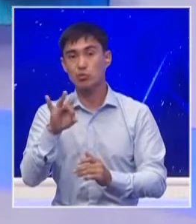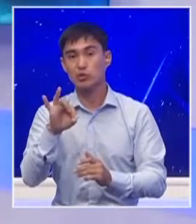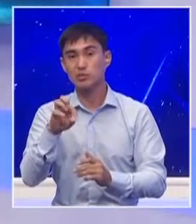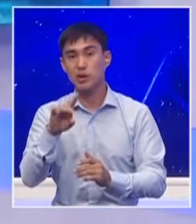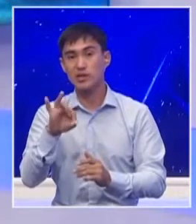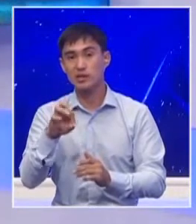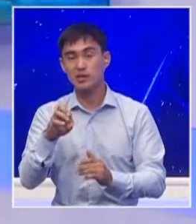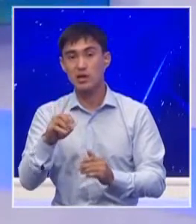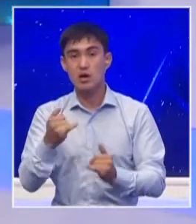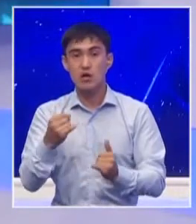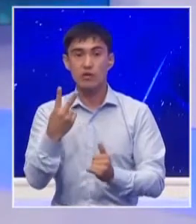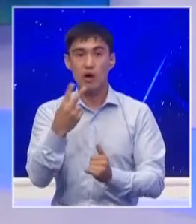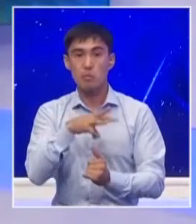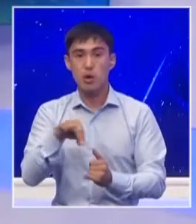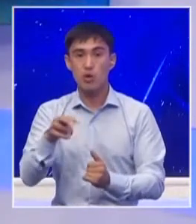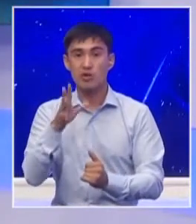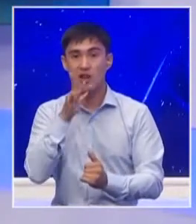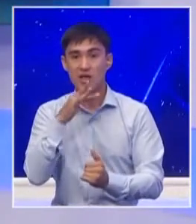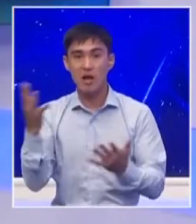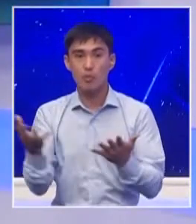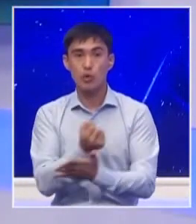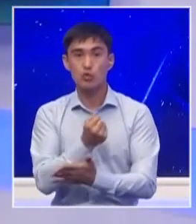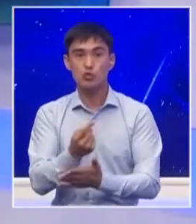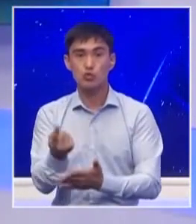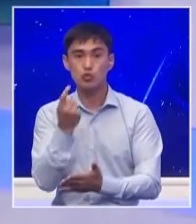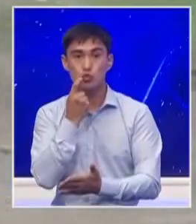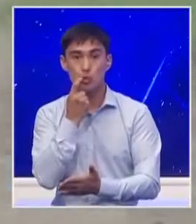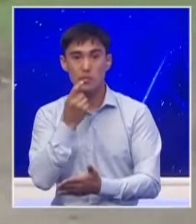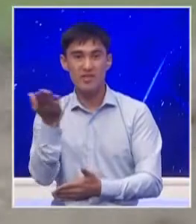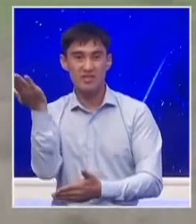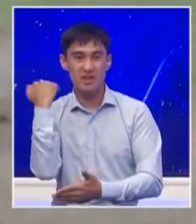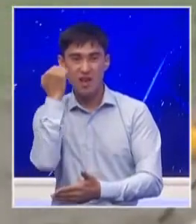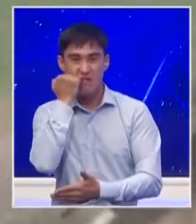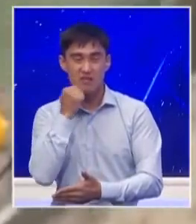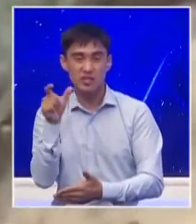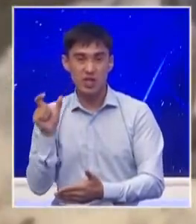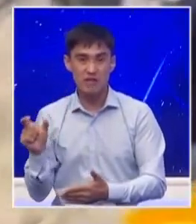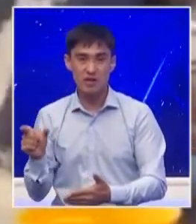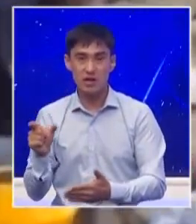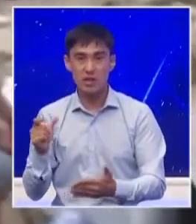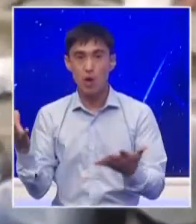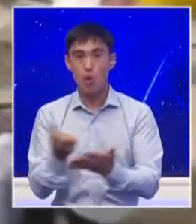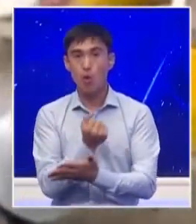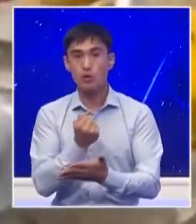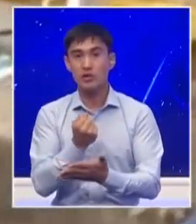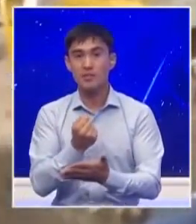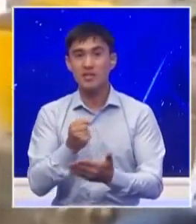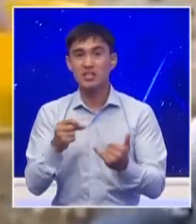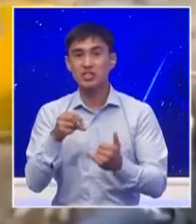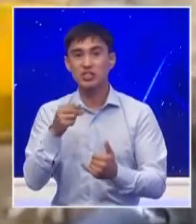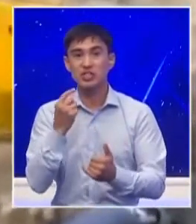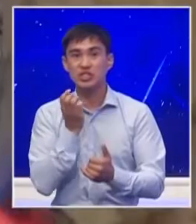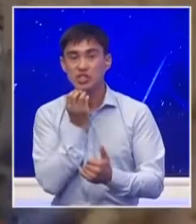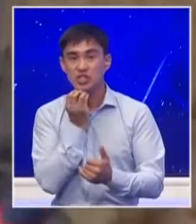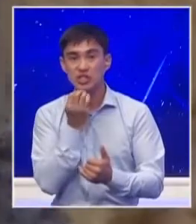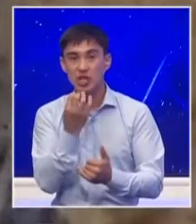возрастом около двух миллионов лет обнаружен зуб древнего человека на утка находка премоляр нижней челюсти раннего представители рода